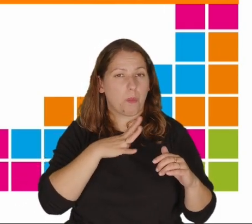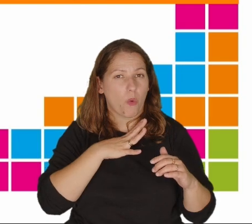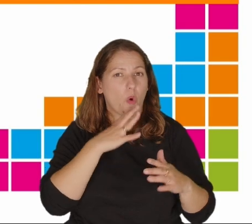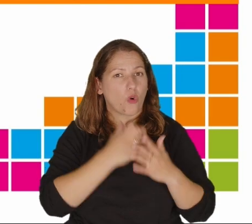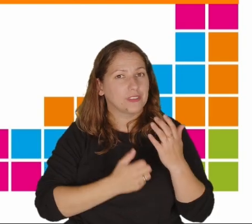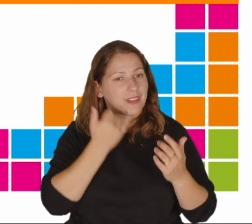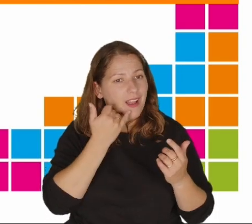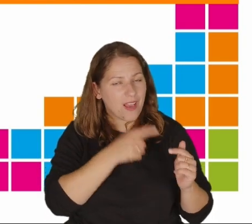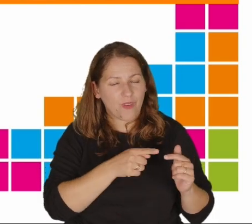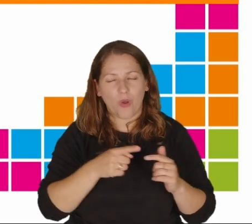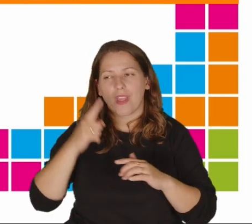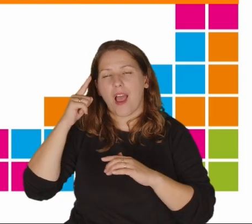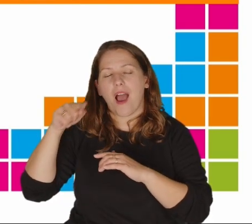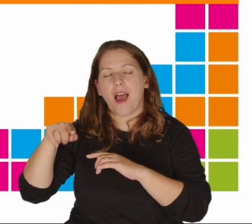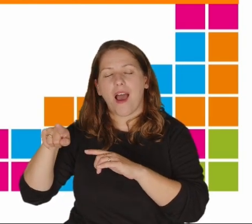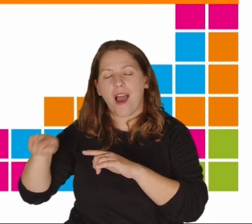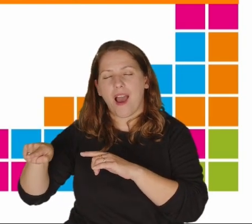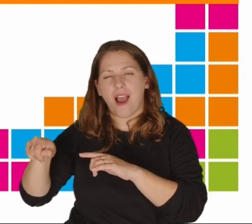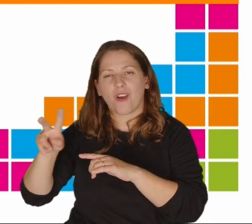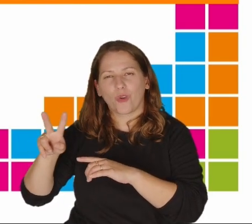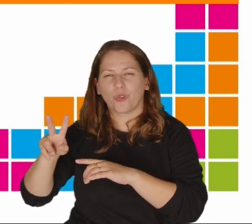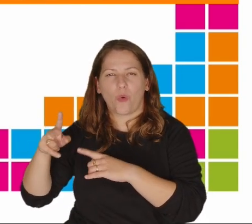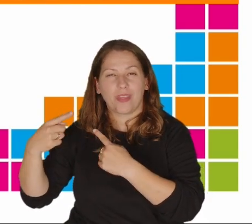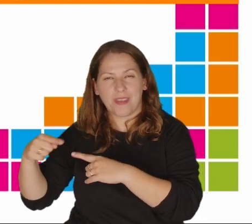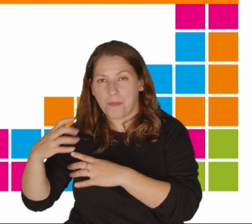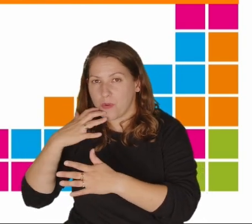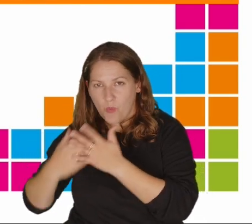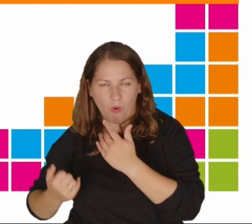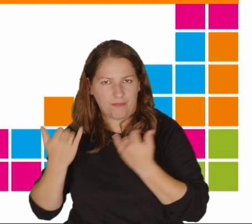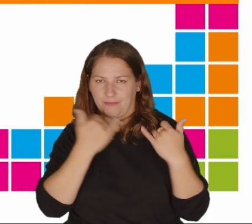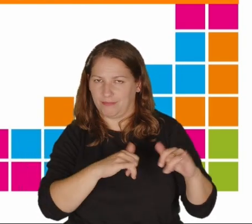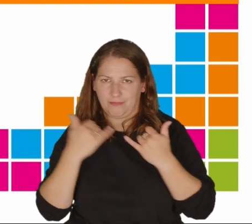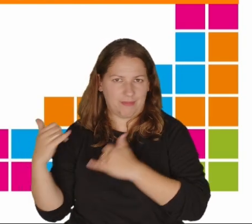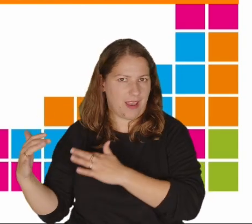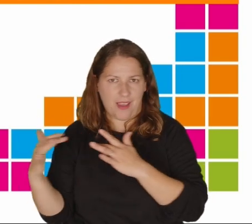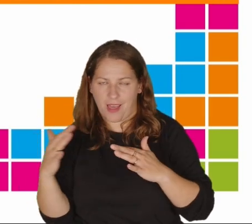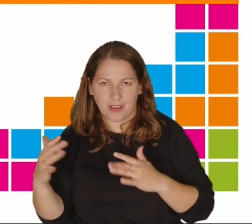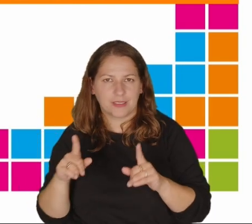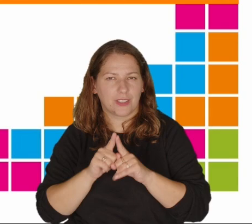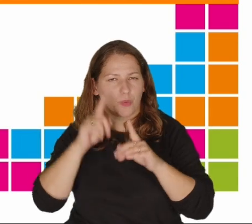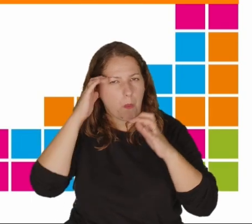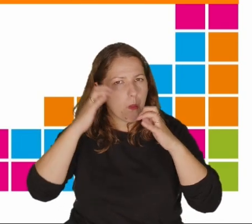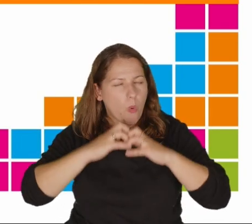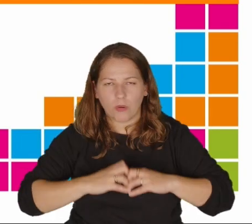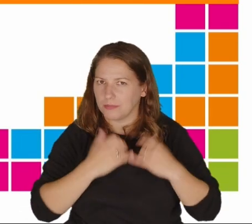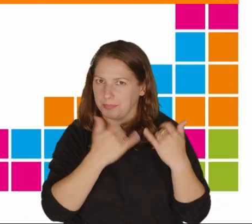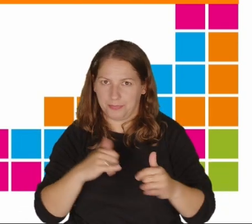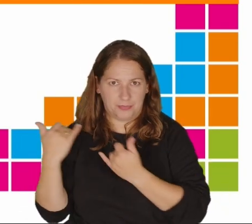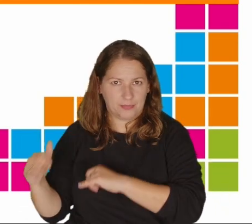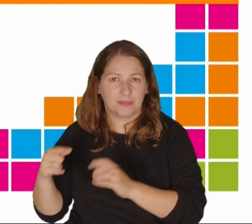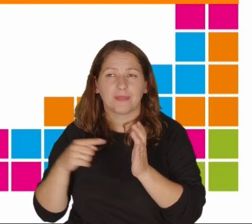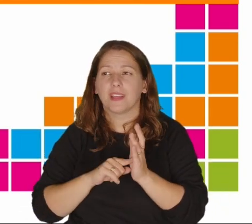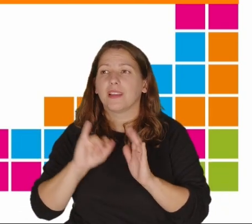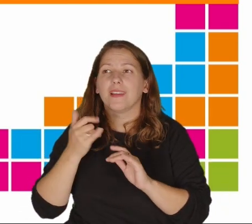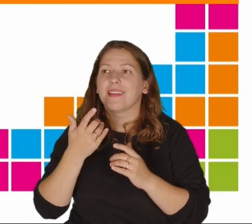takiego kontaktu z internetem. My mamy pewną podstawową wiedzę na ten temat, ale nie wiemy jeszcze wszystkiego. Będziemy to wiedzieli wtedy,